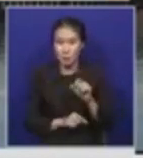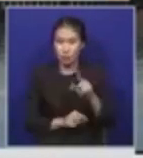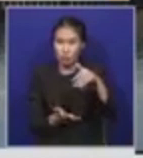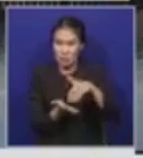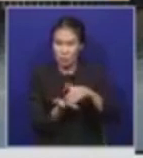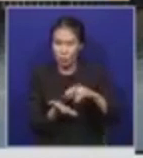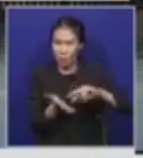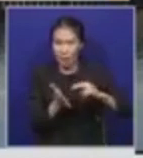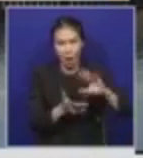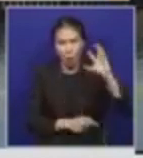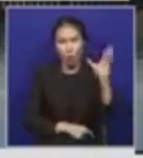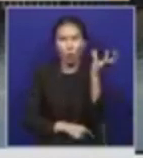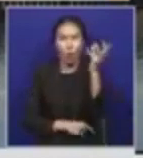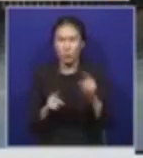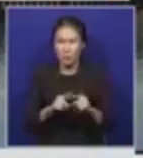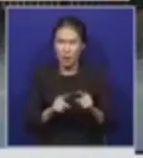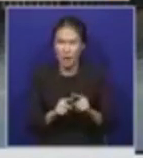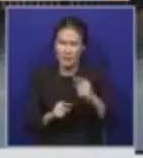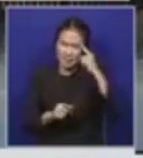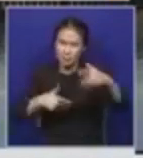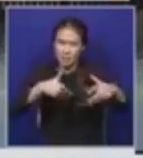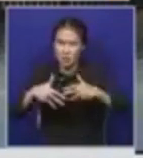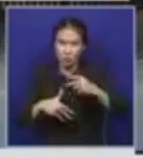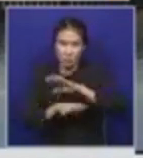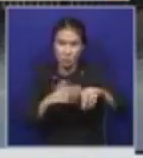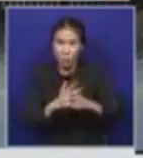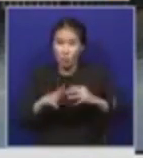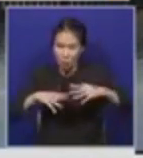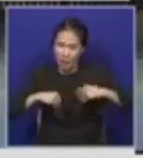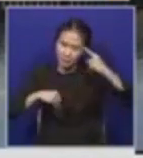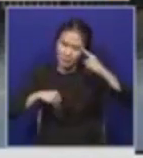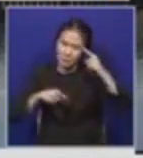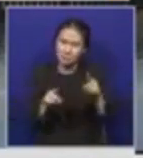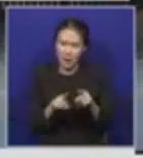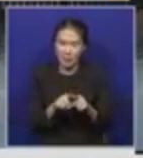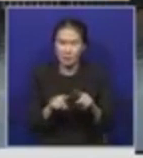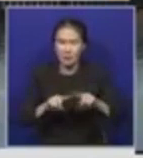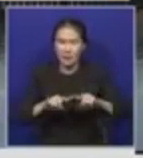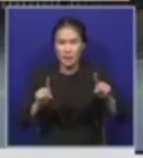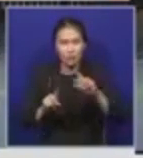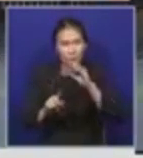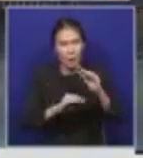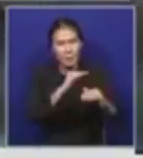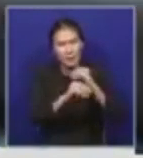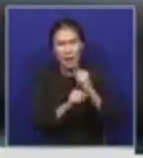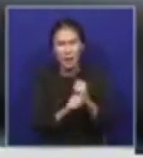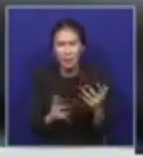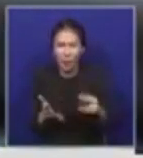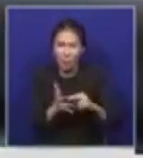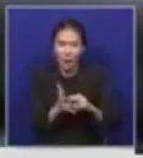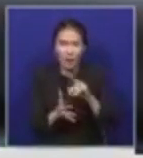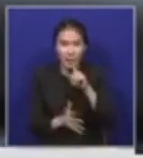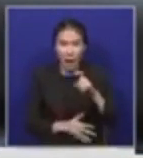กครัวของโลกนี่ผมคิดว่าพี่น้องประชาชนเห็นด้วยอยู่แล้วแต่ว่าพัฒนาแล้วมันจะอยู่ในมือของ